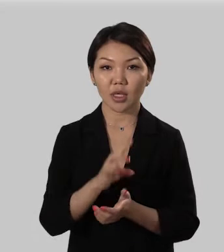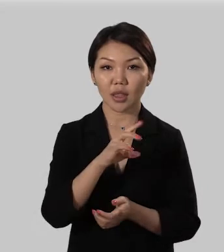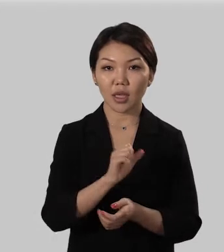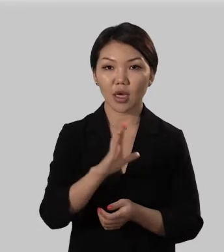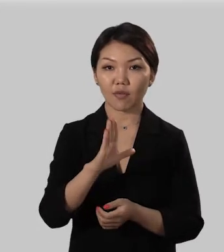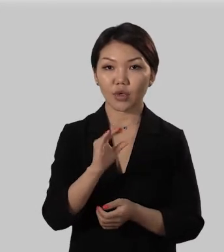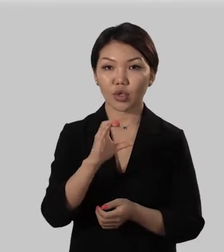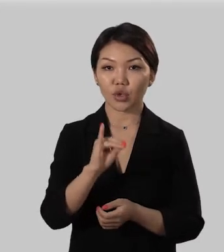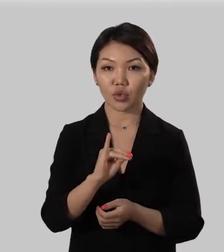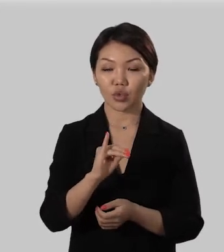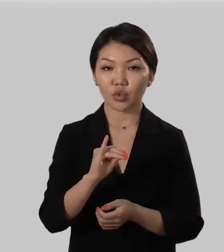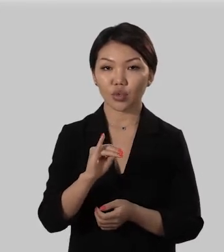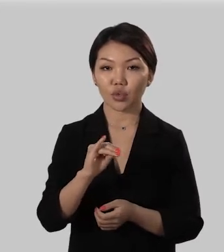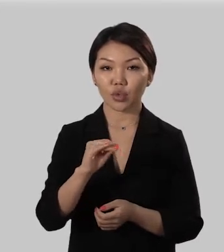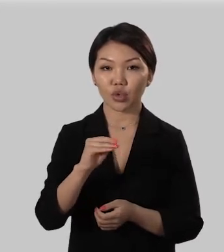жизнь